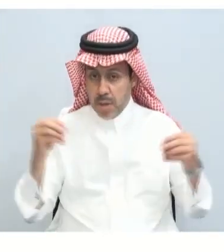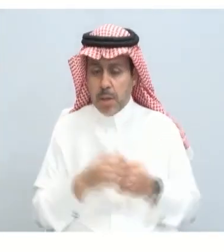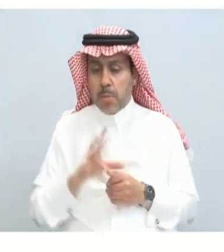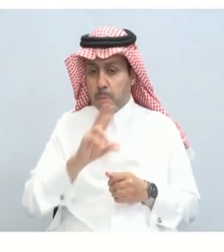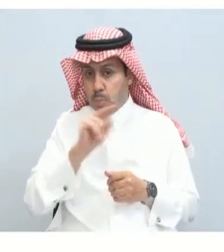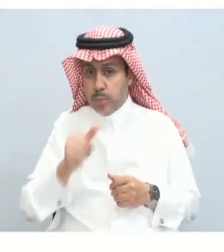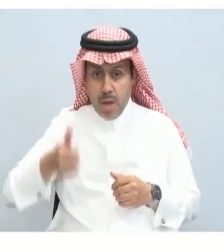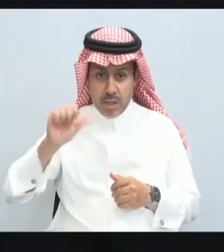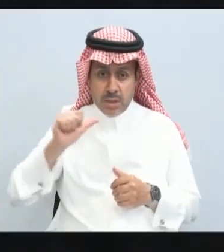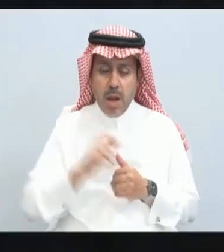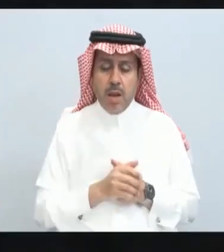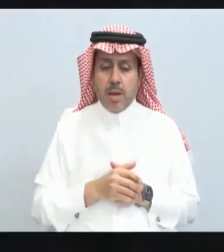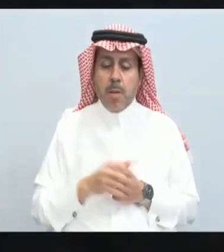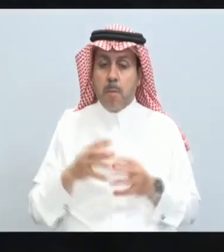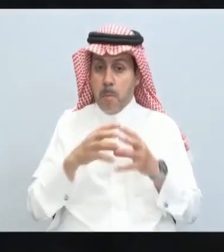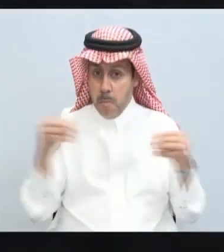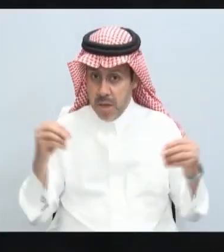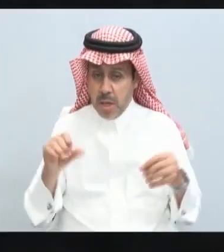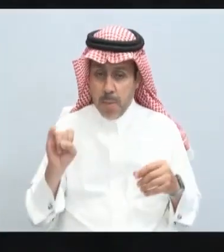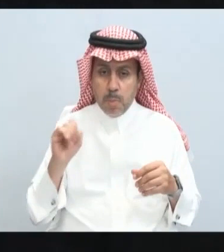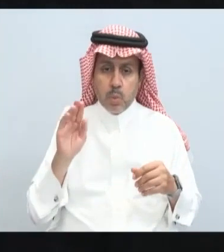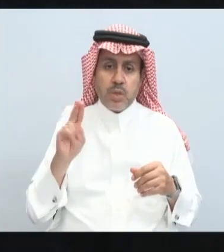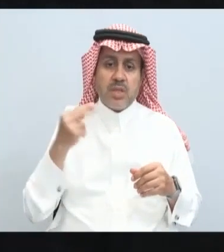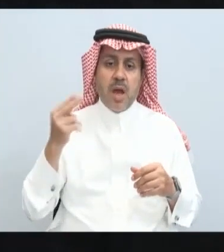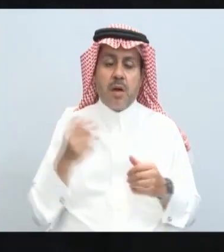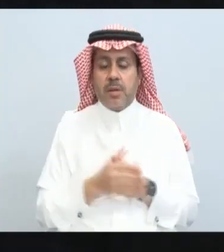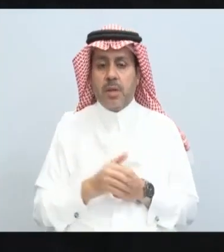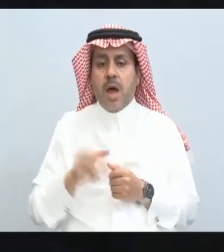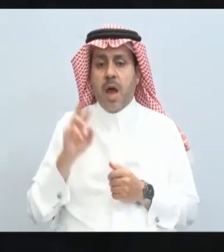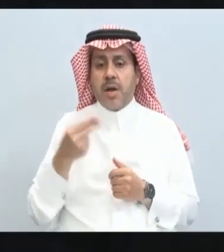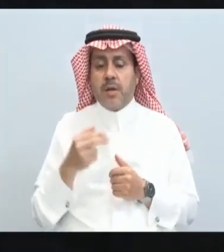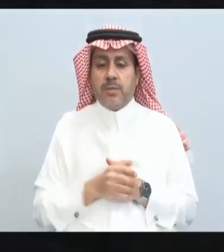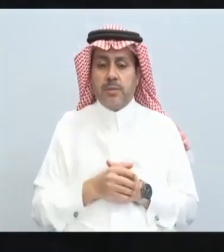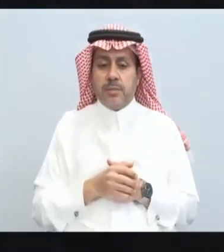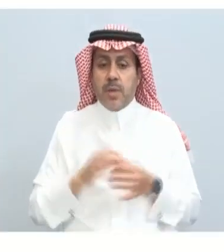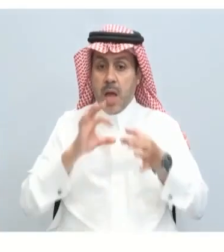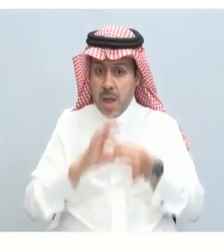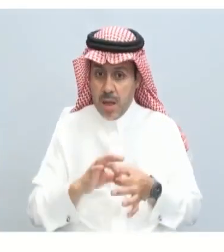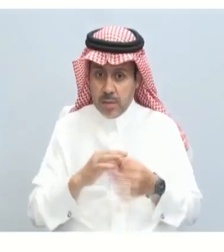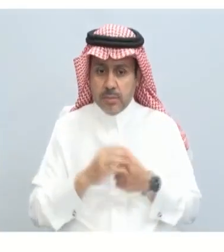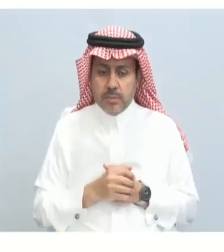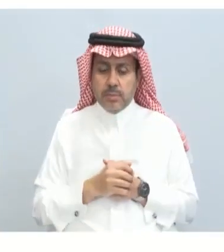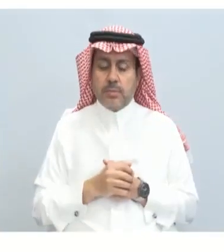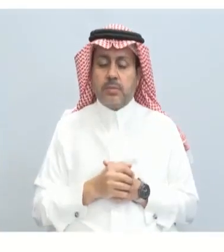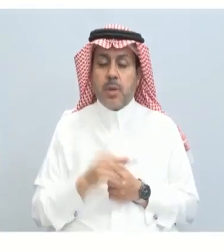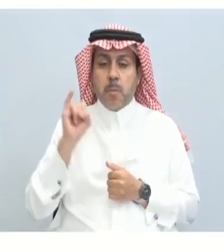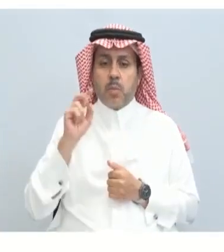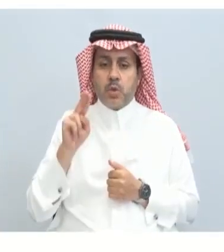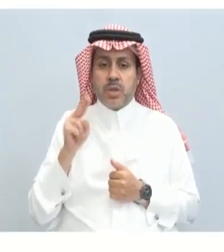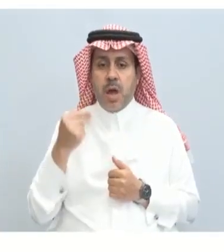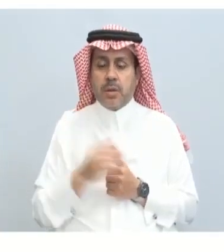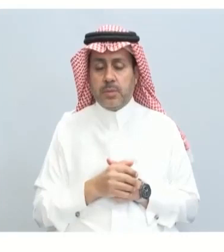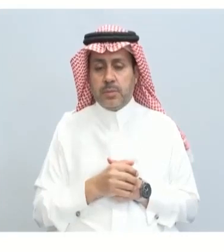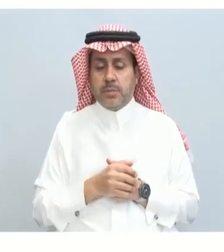من المعنى المستعار له يعني الان اخذت شيء بشيء مقصود بها العلاقه التي تكون معنا مستعار منه وهو المشبه